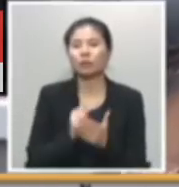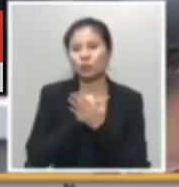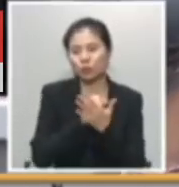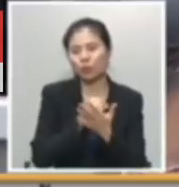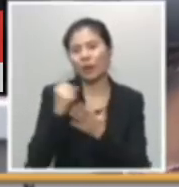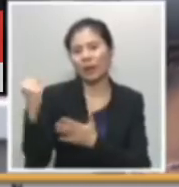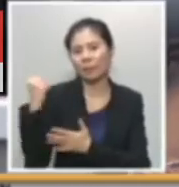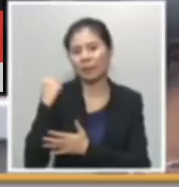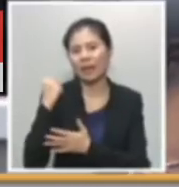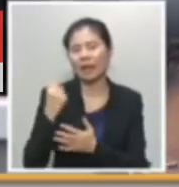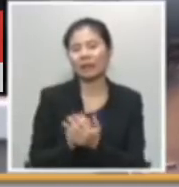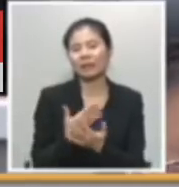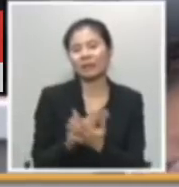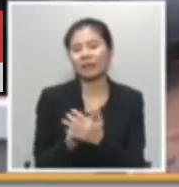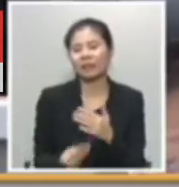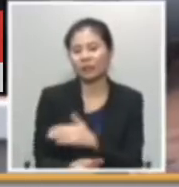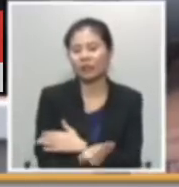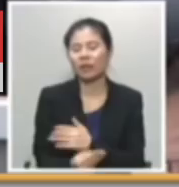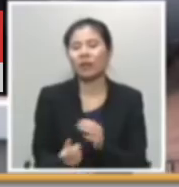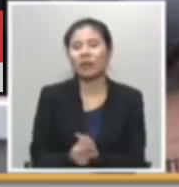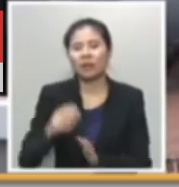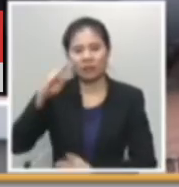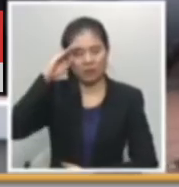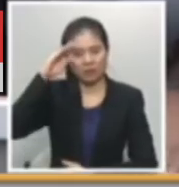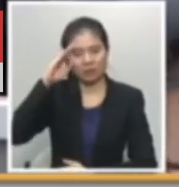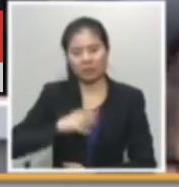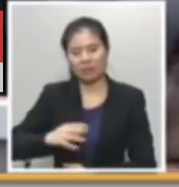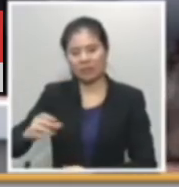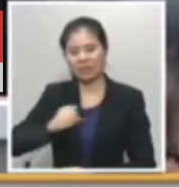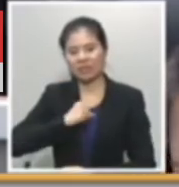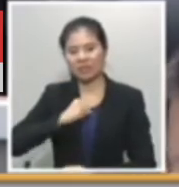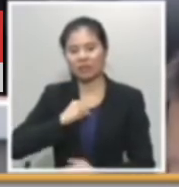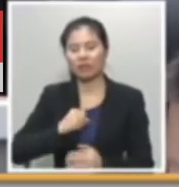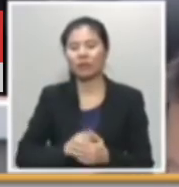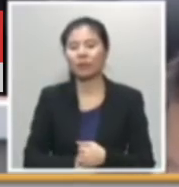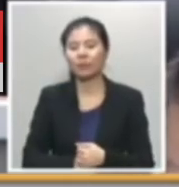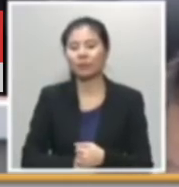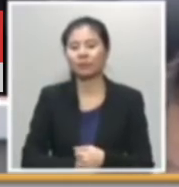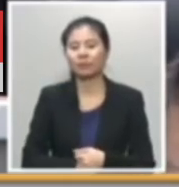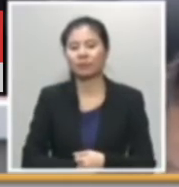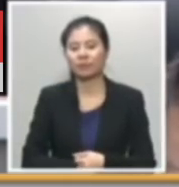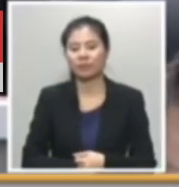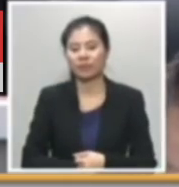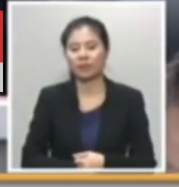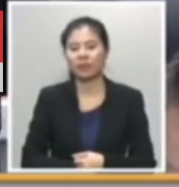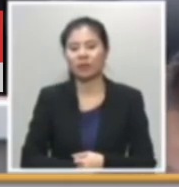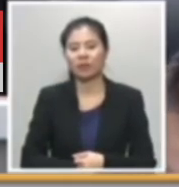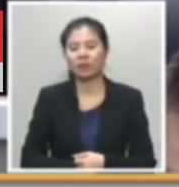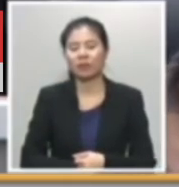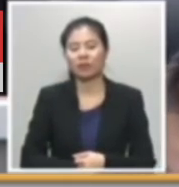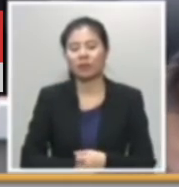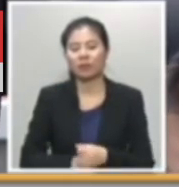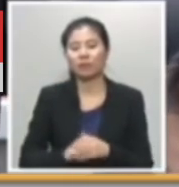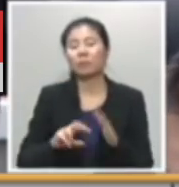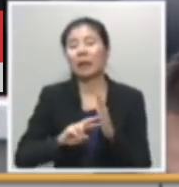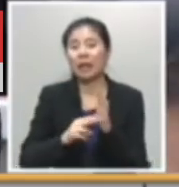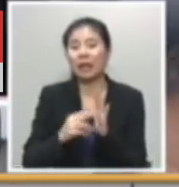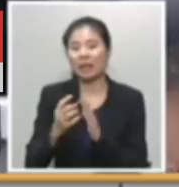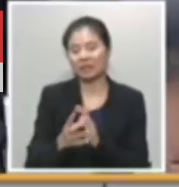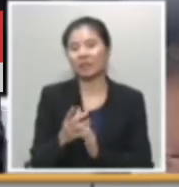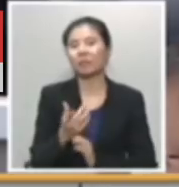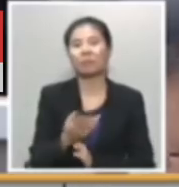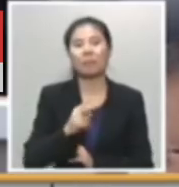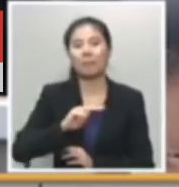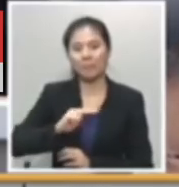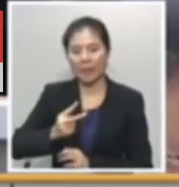เผด็จการนะกองทัพนะเผด็จการพยองพร้อมจะเผด็จการซ้ำแปลว่าอะไรผมไม่ทราบท่านแปลเองนะ